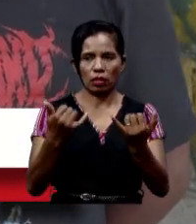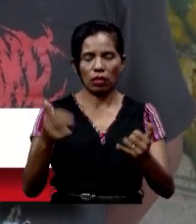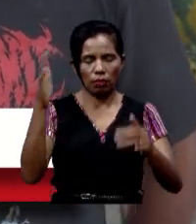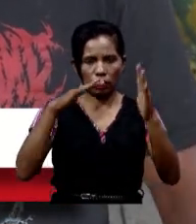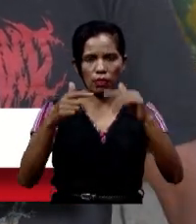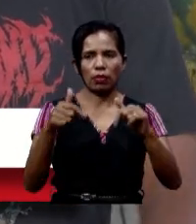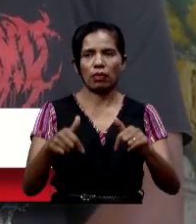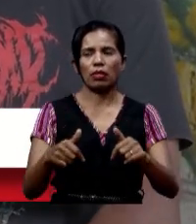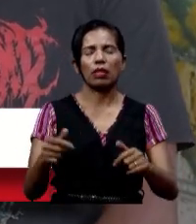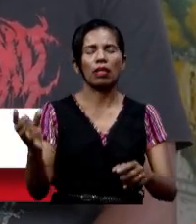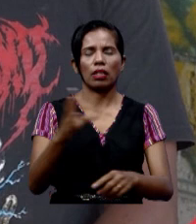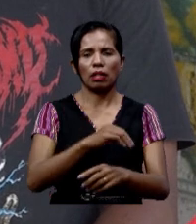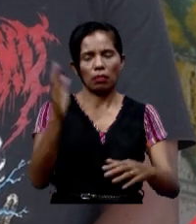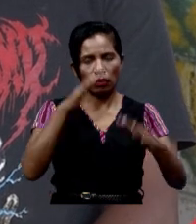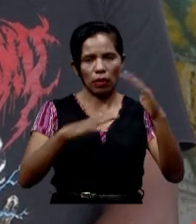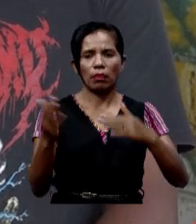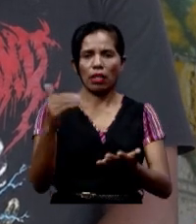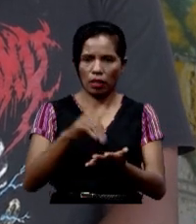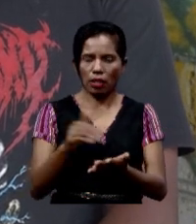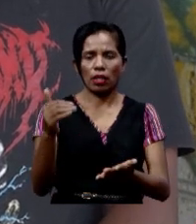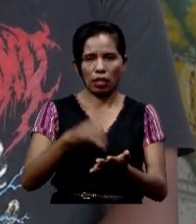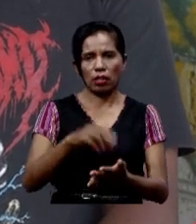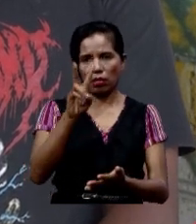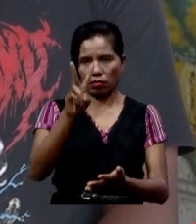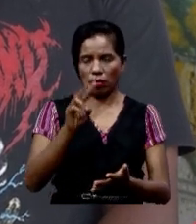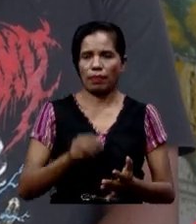gala ne da la rua na ne be usu ba